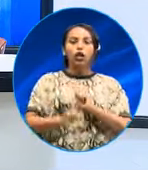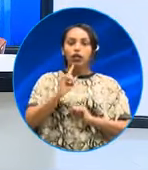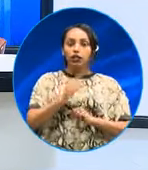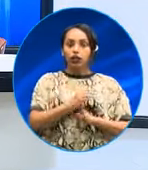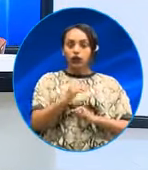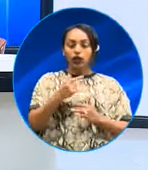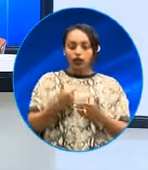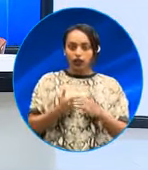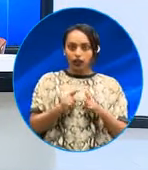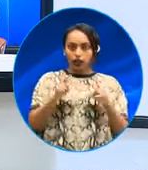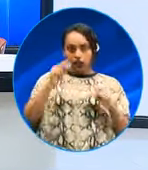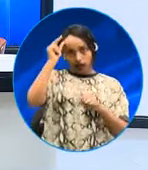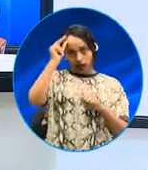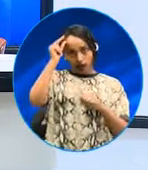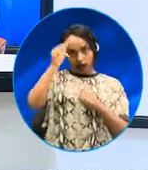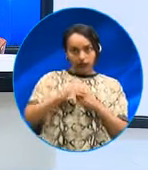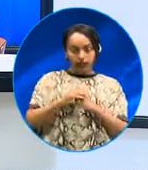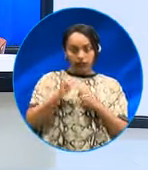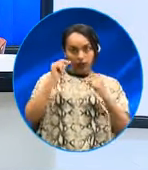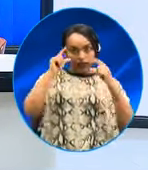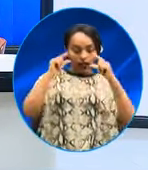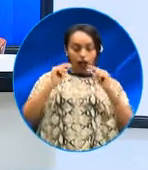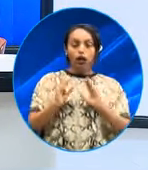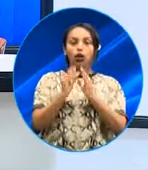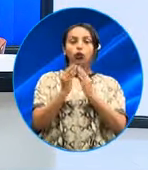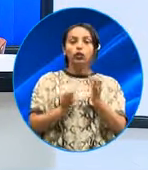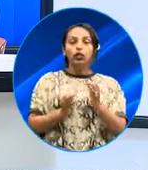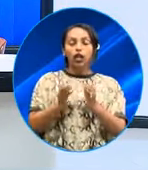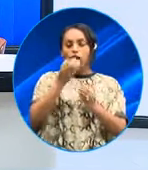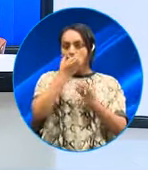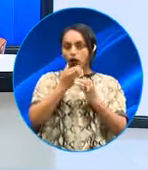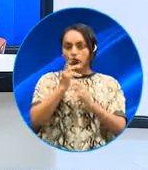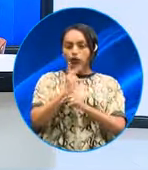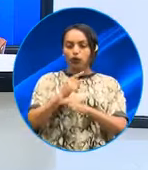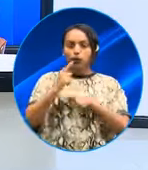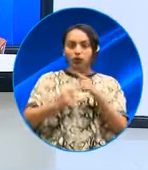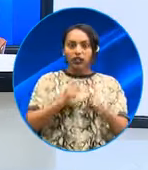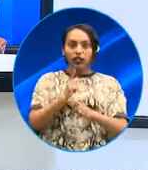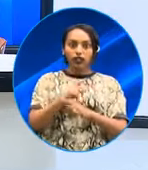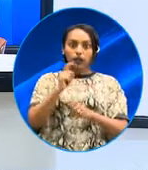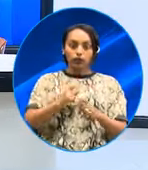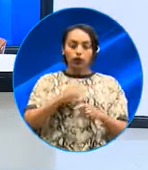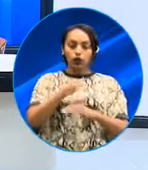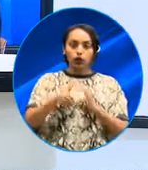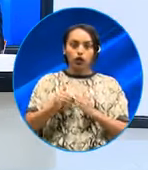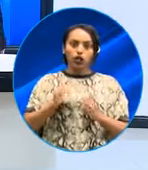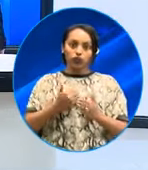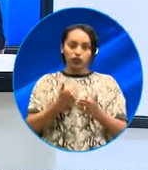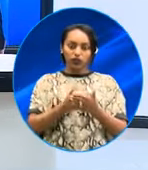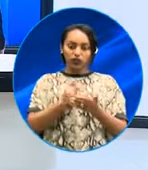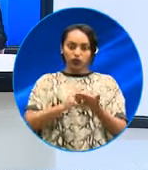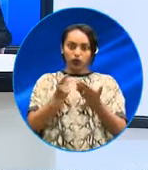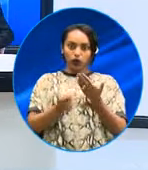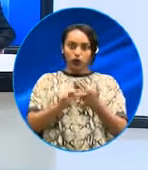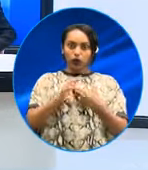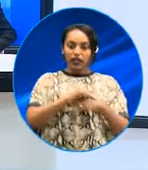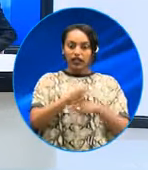ነውና ይሄ ትልቅ ባህል በተነቃቃ መልኩ ግለቱን ተጠብቆ መሄድ እንዳለበት ይጠበቃል። ሁላችንም በዚህ መርሃ ግብር